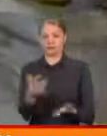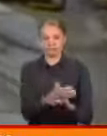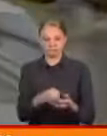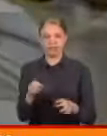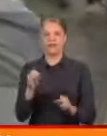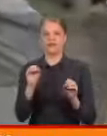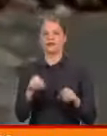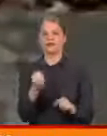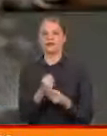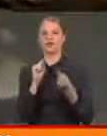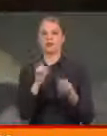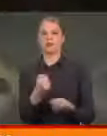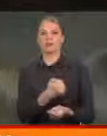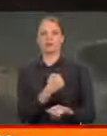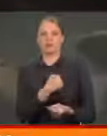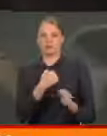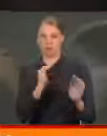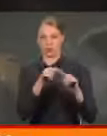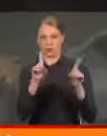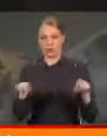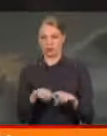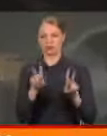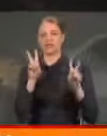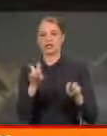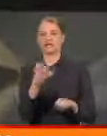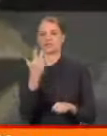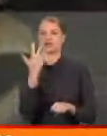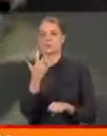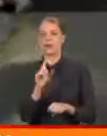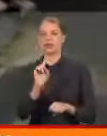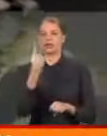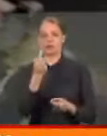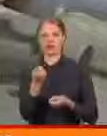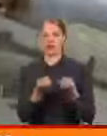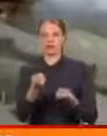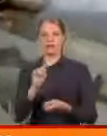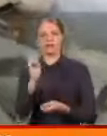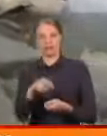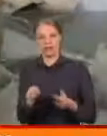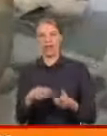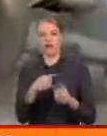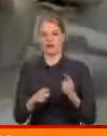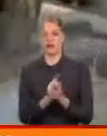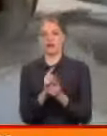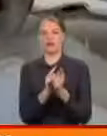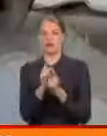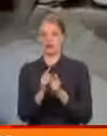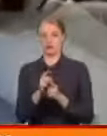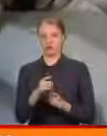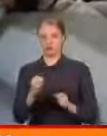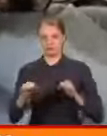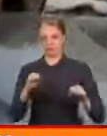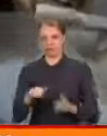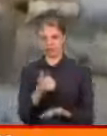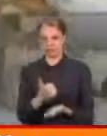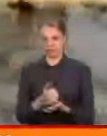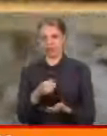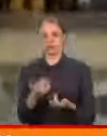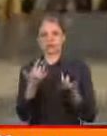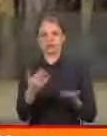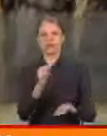робити противоєнну серію картин за назвою «П'ять першоелементів війни» або «Еволюція диктату». Та працювати із такою